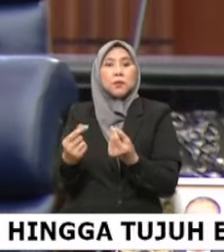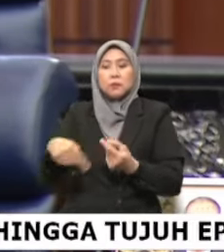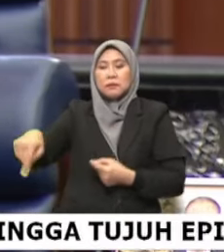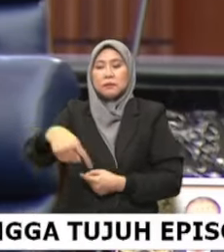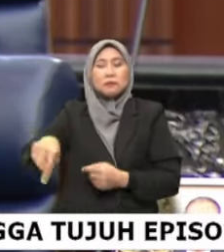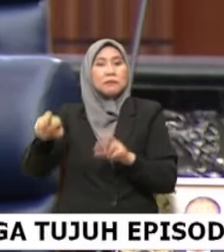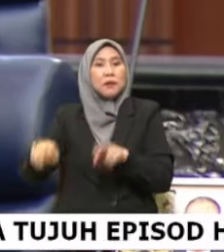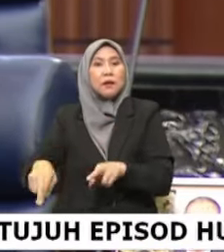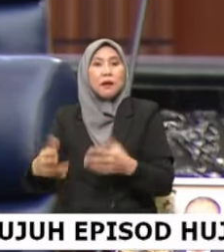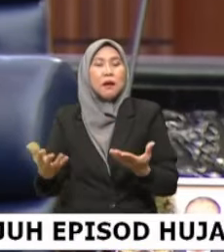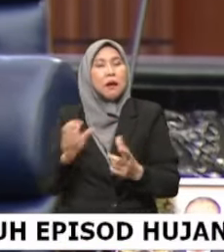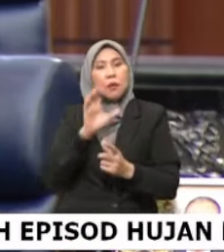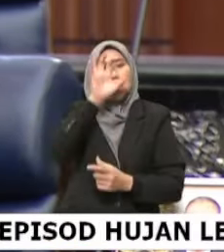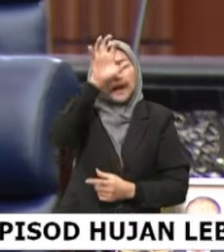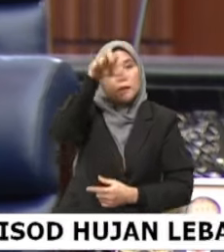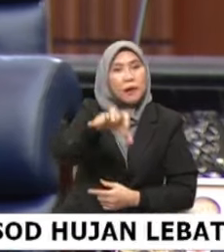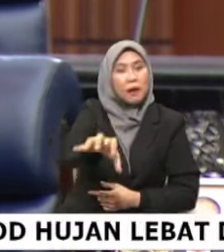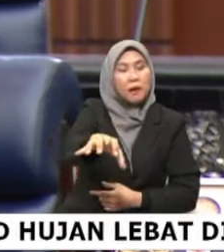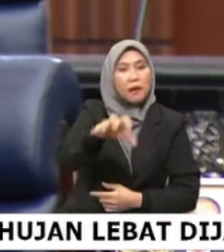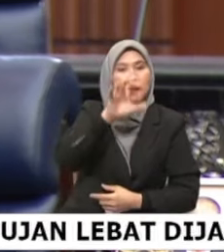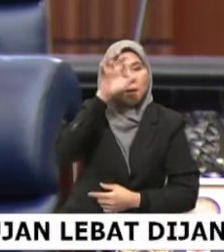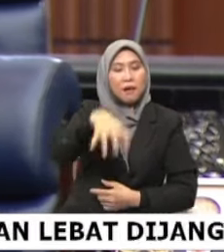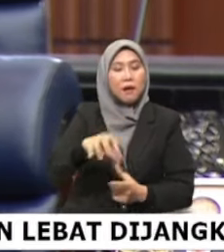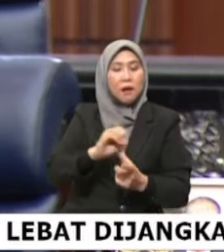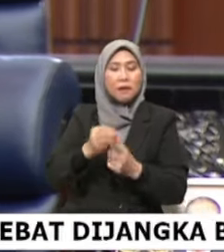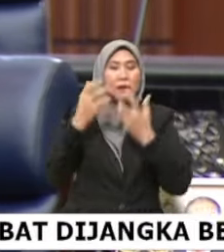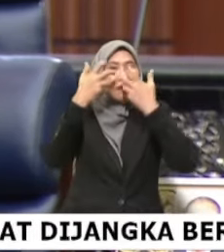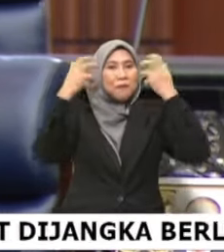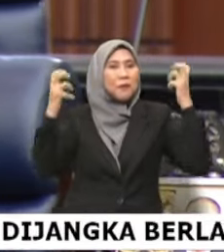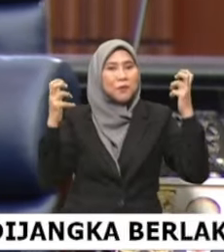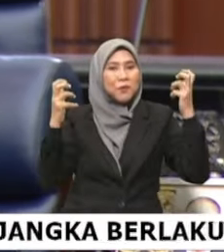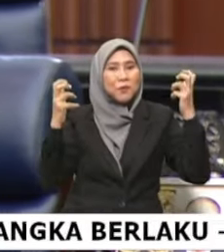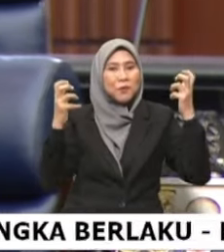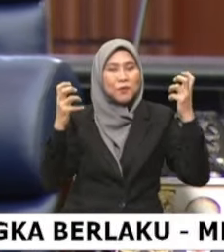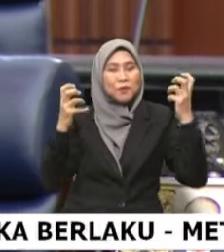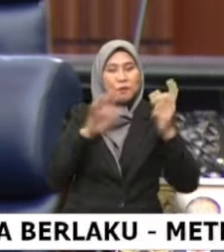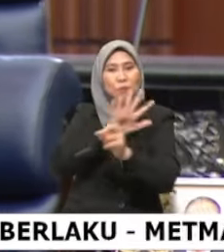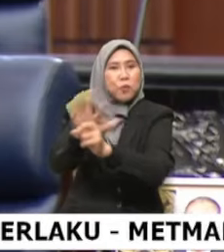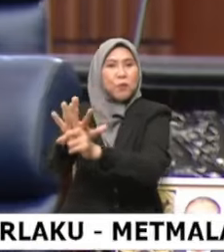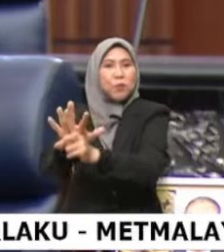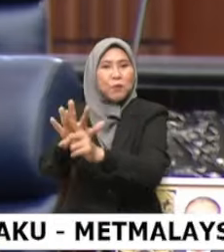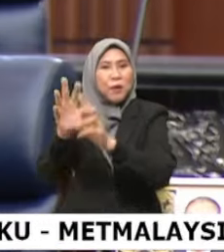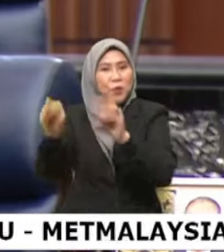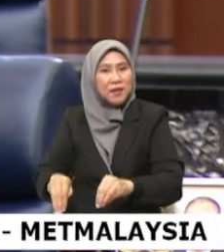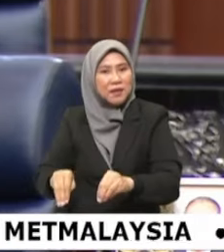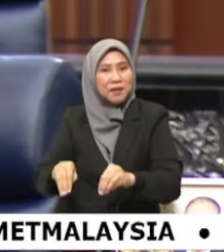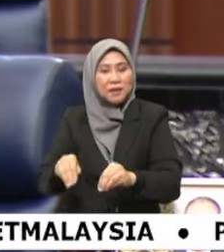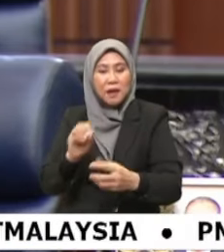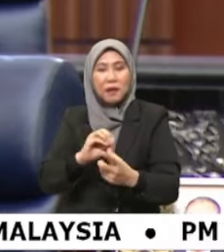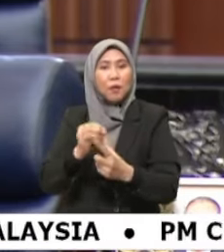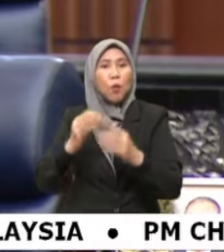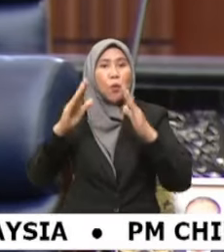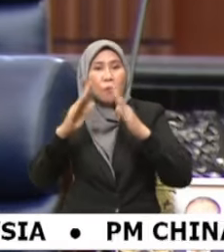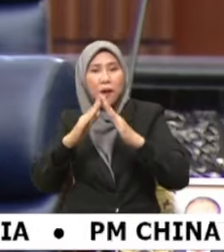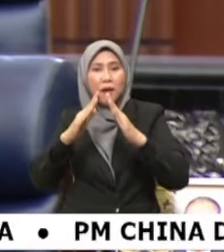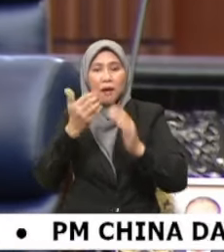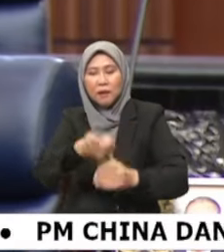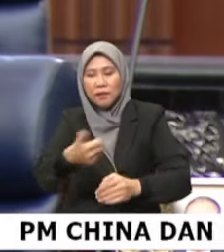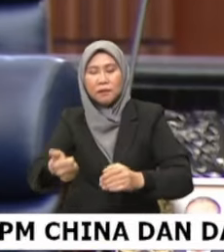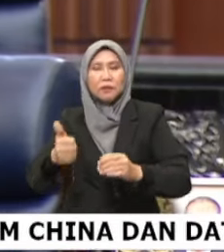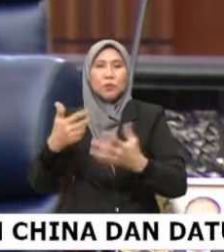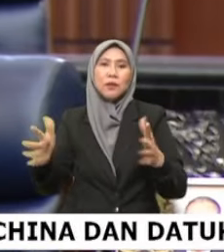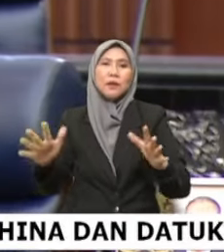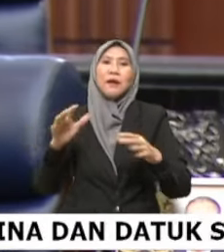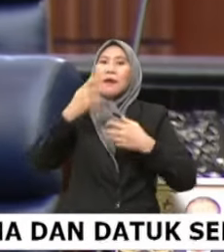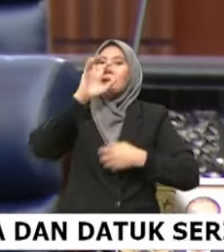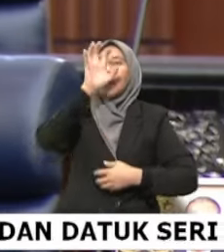liar ini, terutamanya gajah dan juga harimau ini terhadap manusia dan juga terhadap harta benda gajah telah